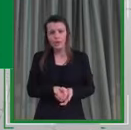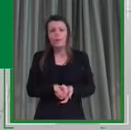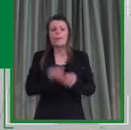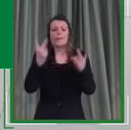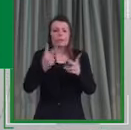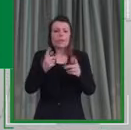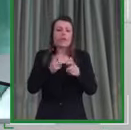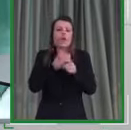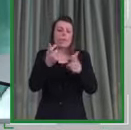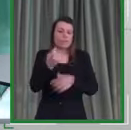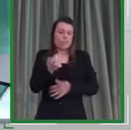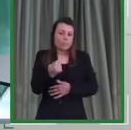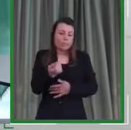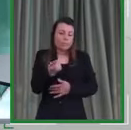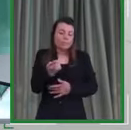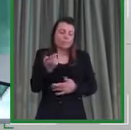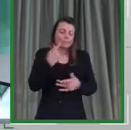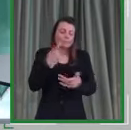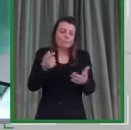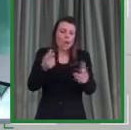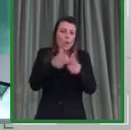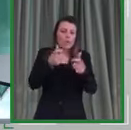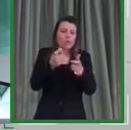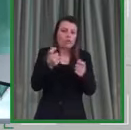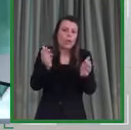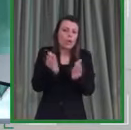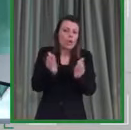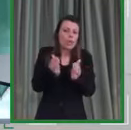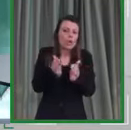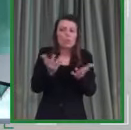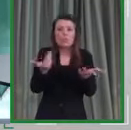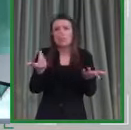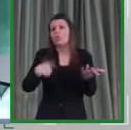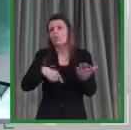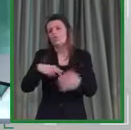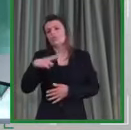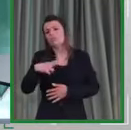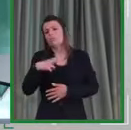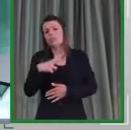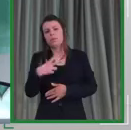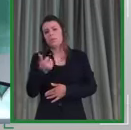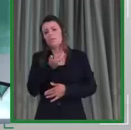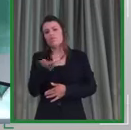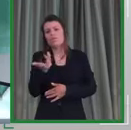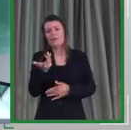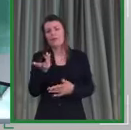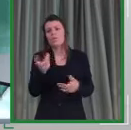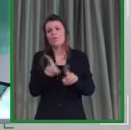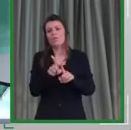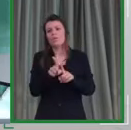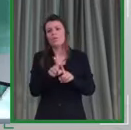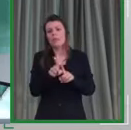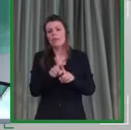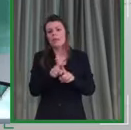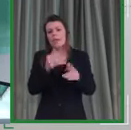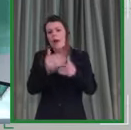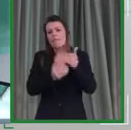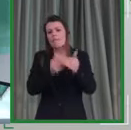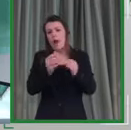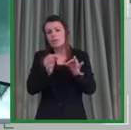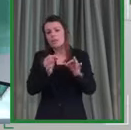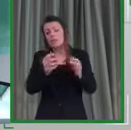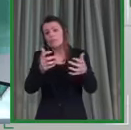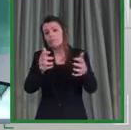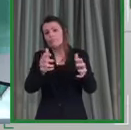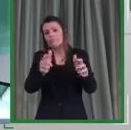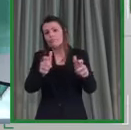e quindi auspichiamo che questo dato nei prossimi giorni possa così consolidarsi ridursi ancora un po segno che effettivamente